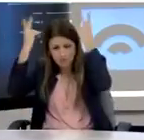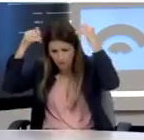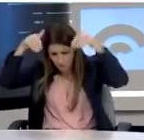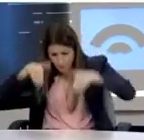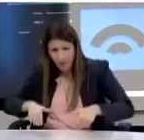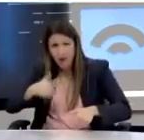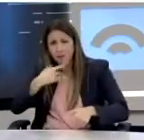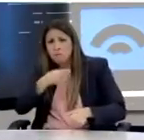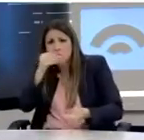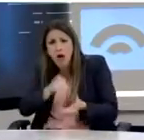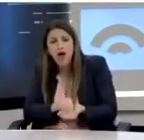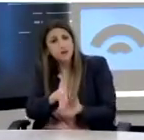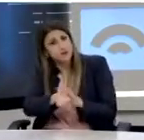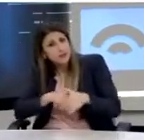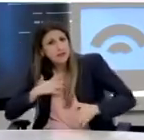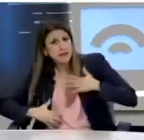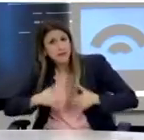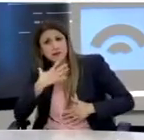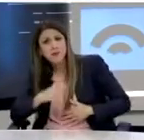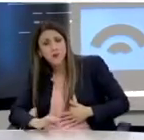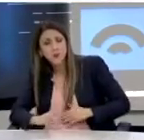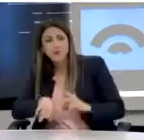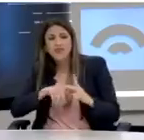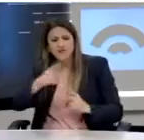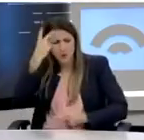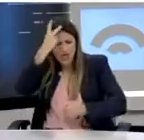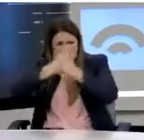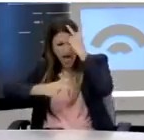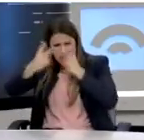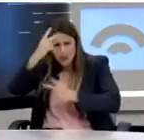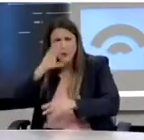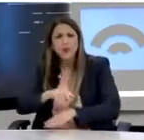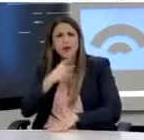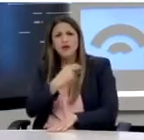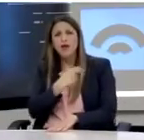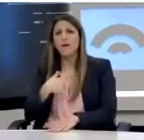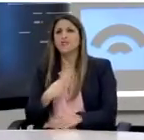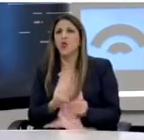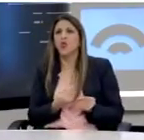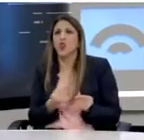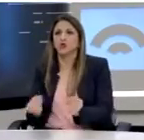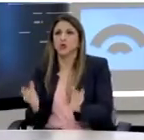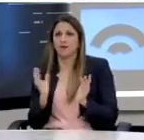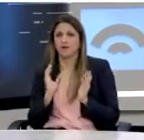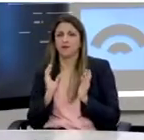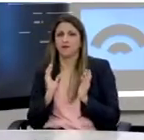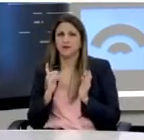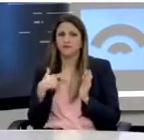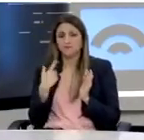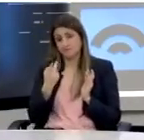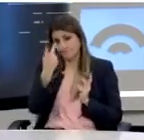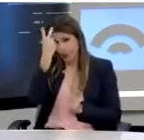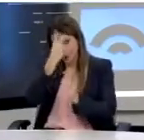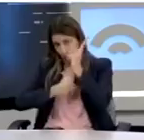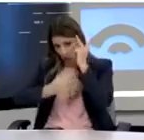πολύ το θέμα αυτό σας απασχολούσε. Μας κατηγορείτε επίσης ότι δώσαμε... Ήσυχα, παρακαλώ. Μας